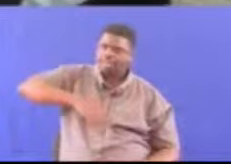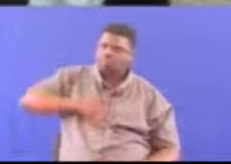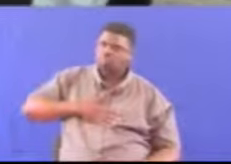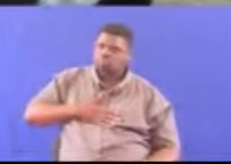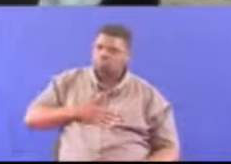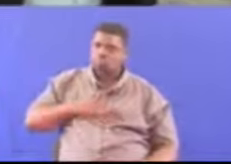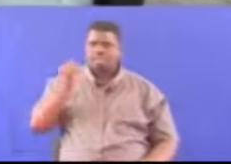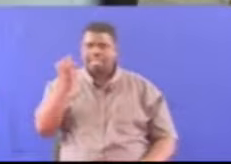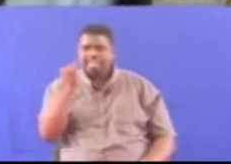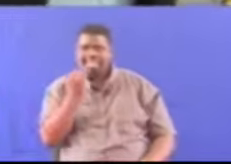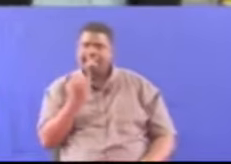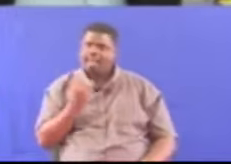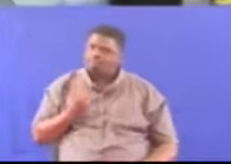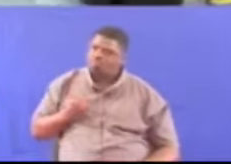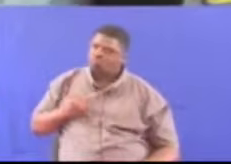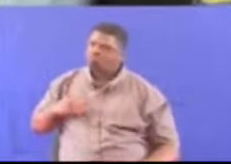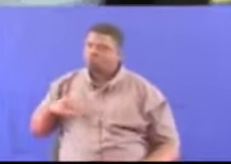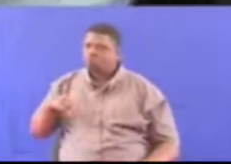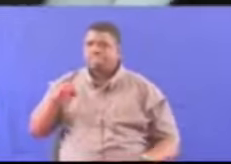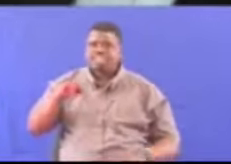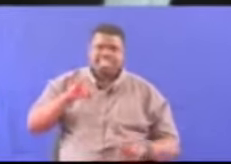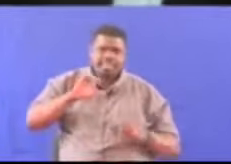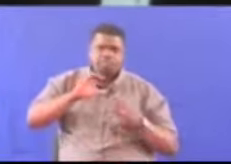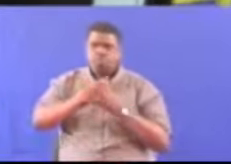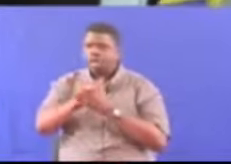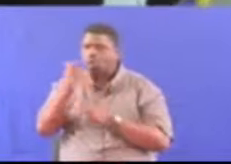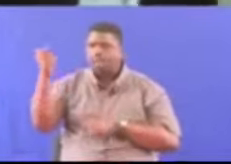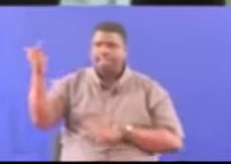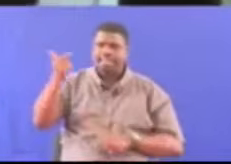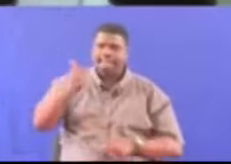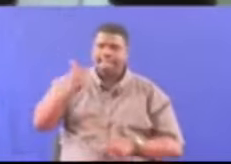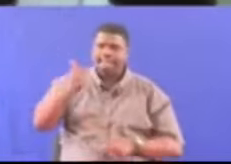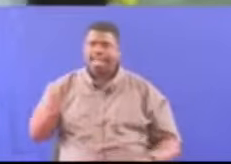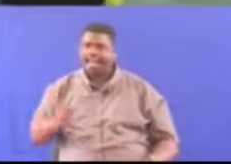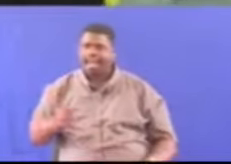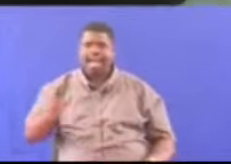Jamhuri ya Muungano wa Tanzania.